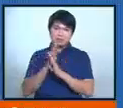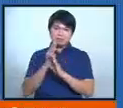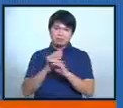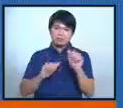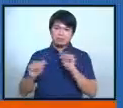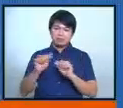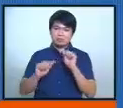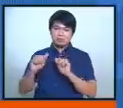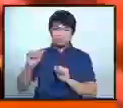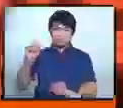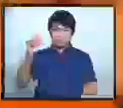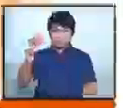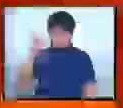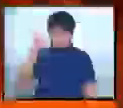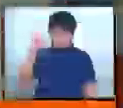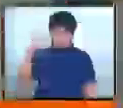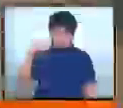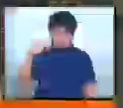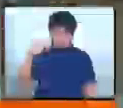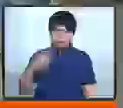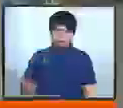Laila Pangilinan.